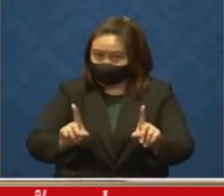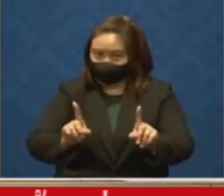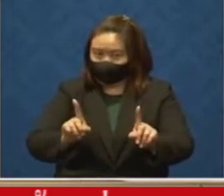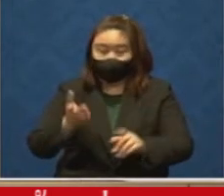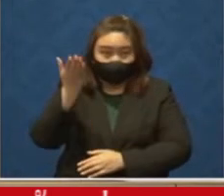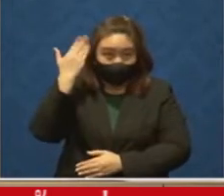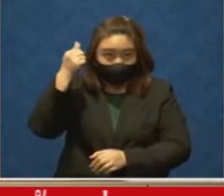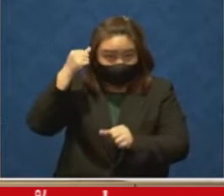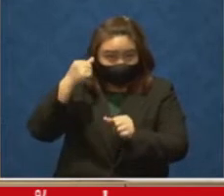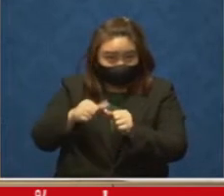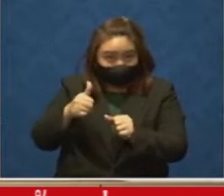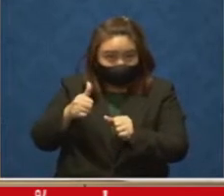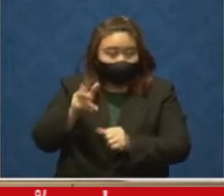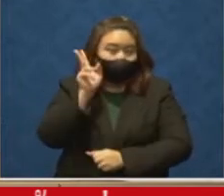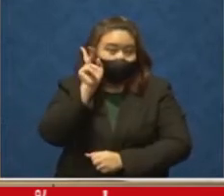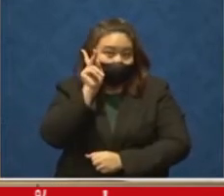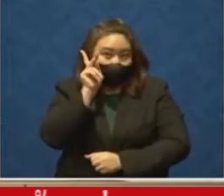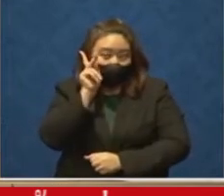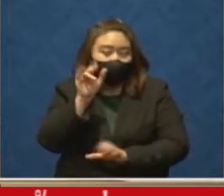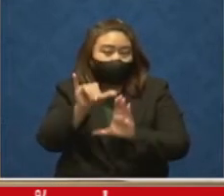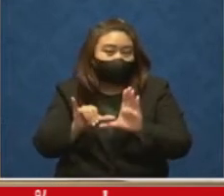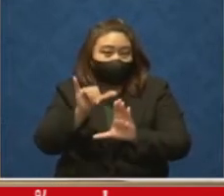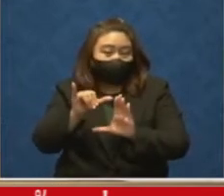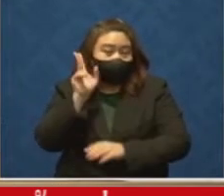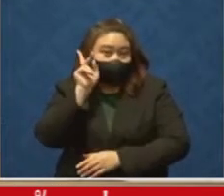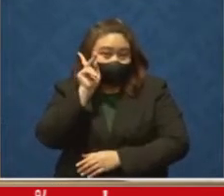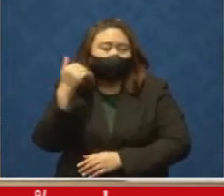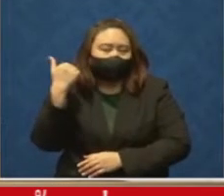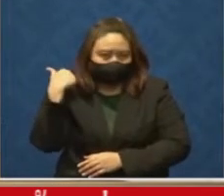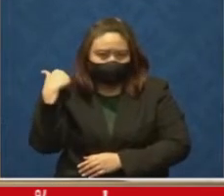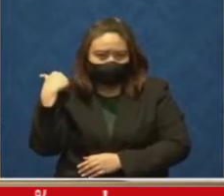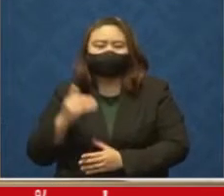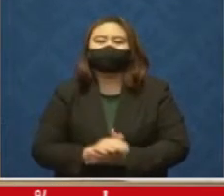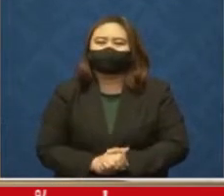พันรัชื่อไครับ ตอนนั้นถาจำความกได้ข่าวสารใน YouTube มีอยู่